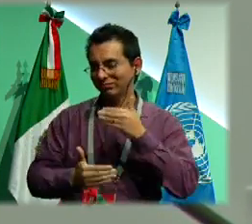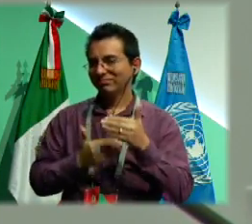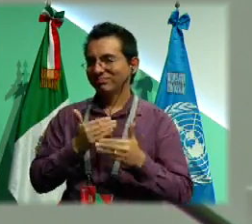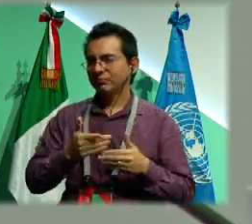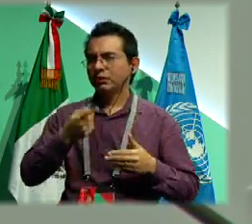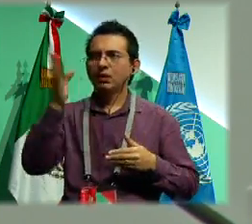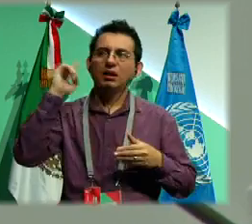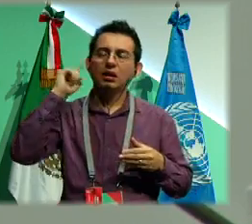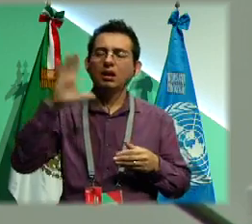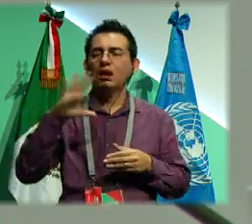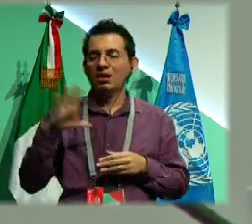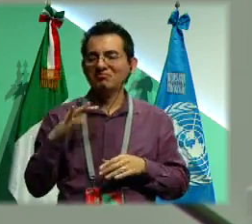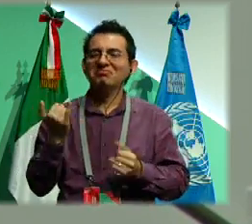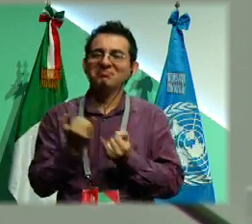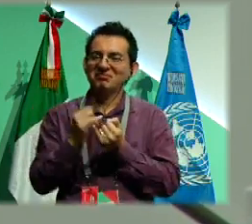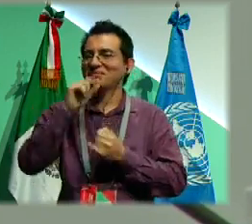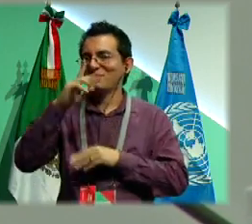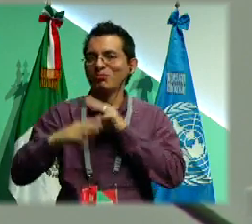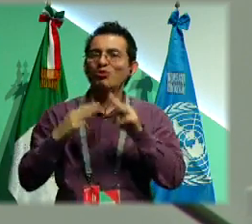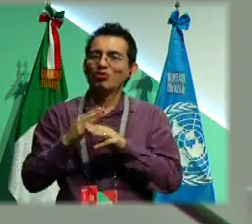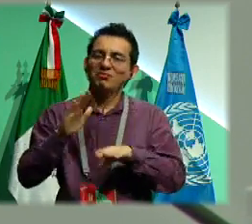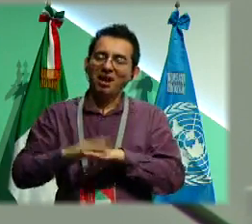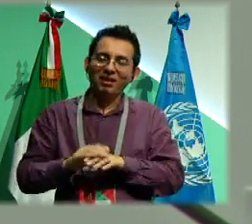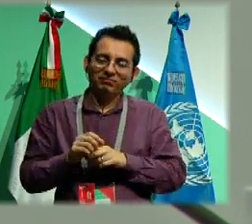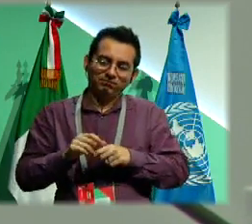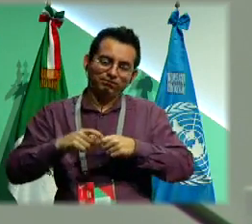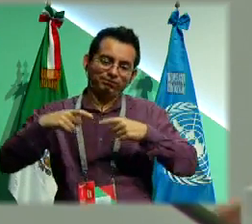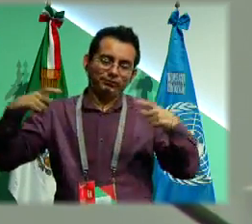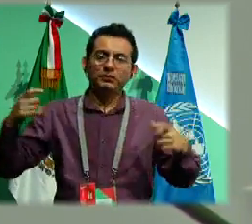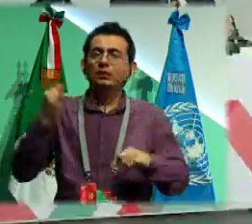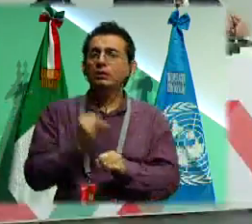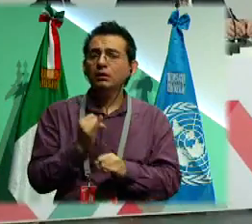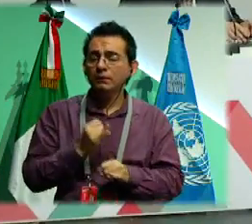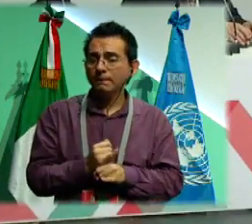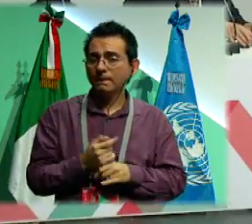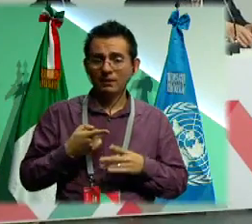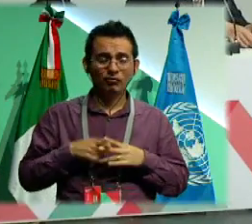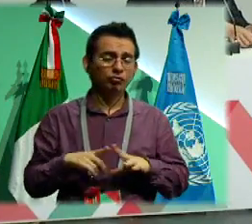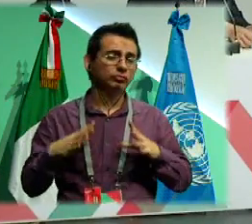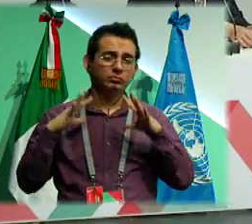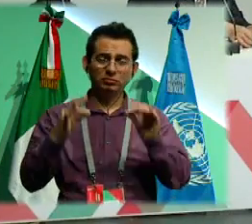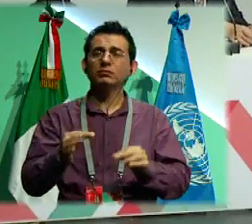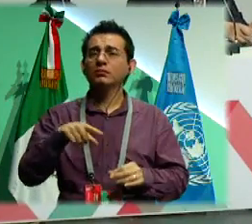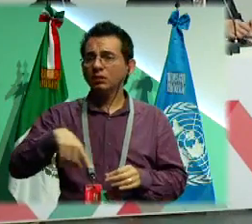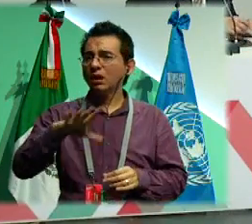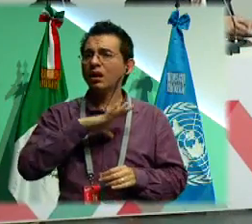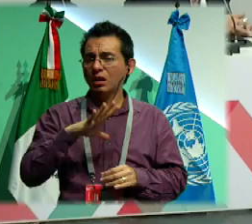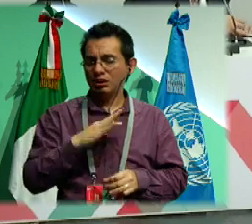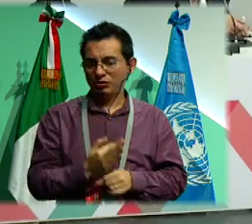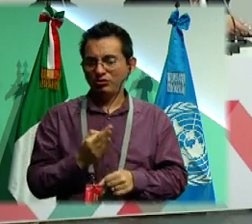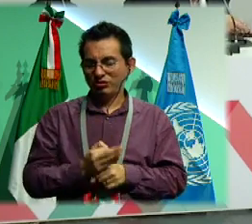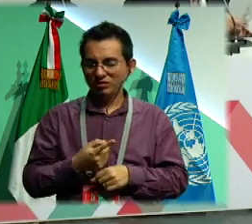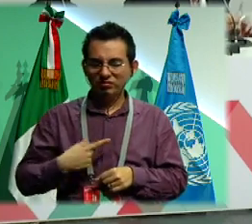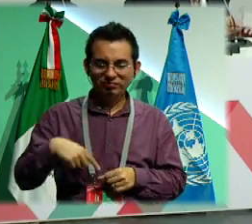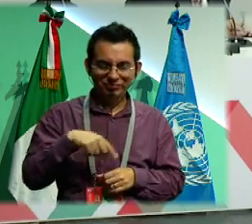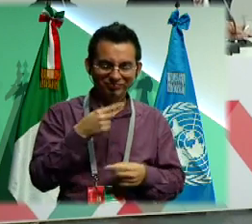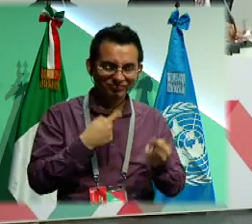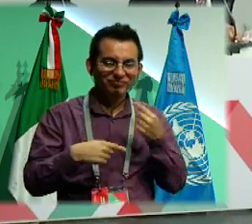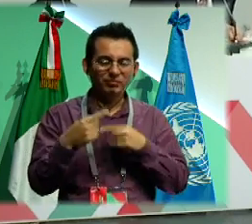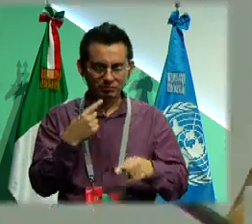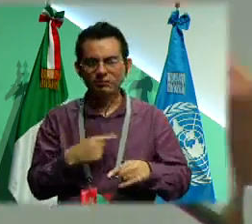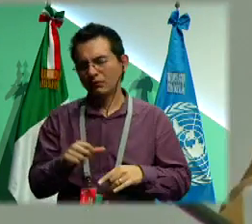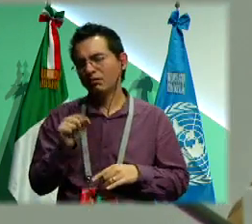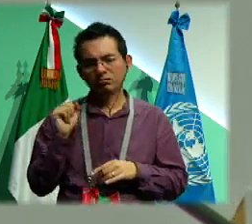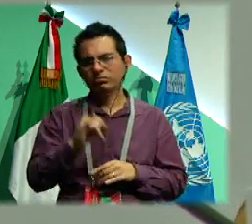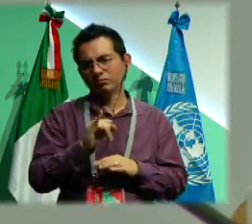Disons que c'est le concept de base. J'espère que cela vous donnera un cadre